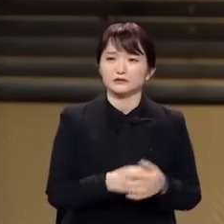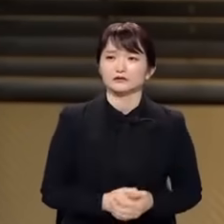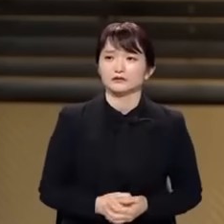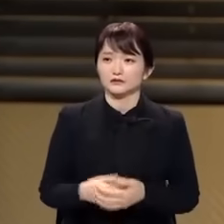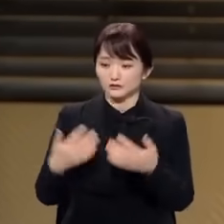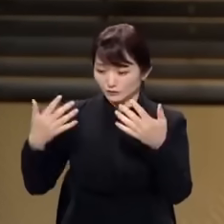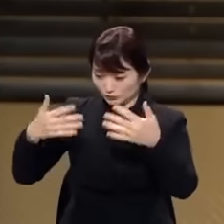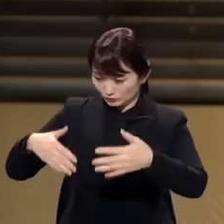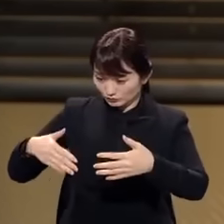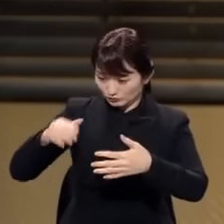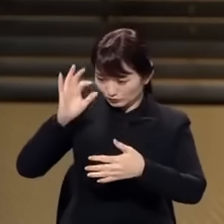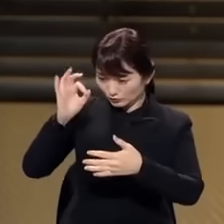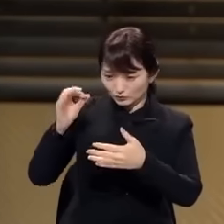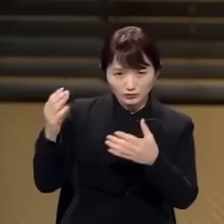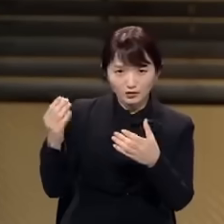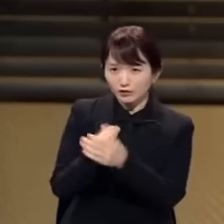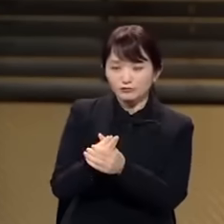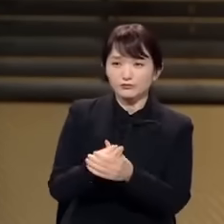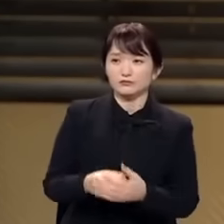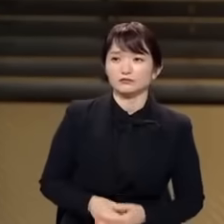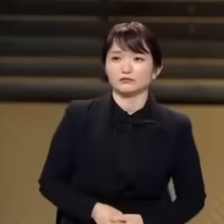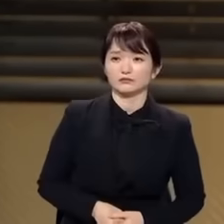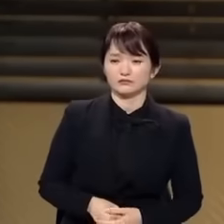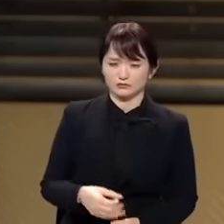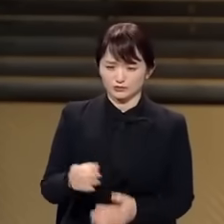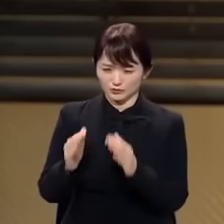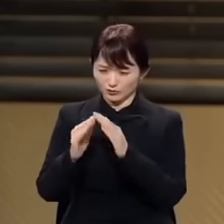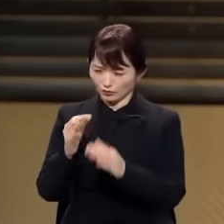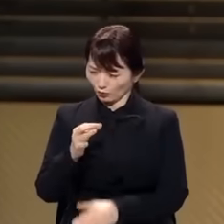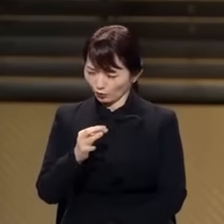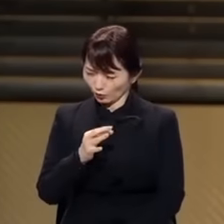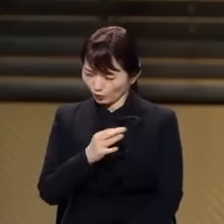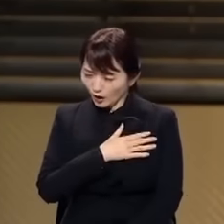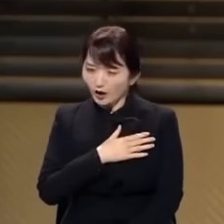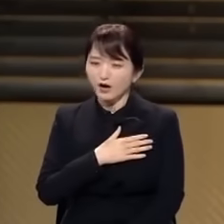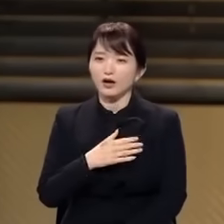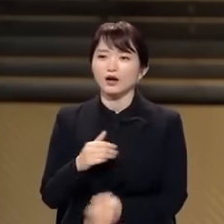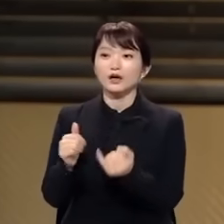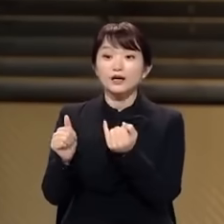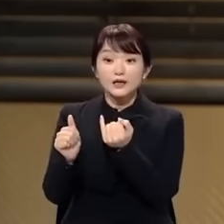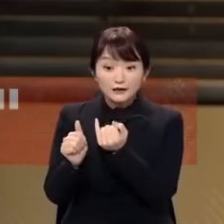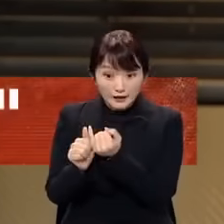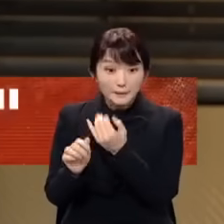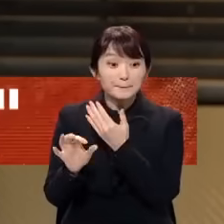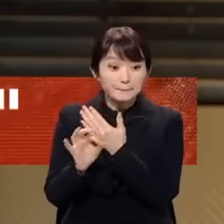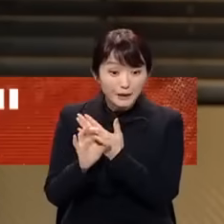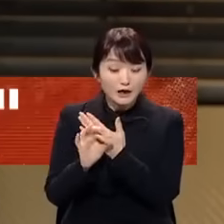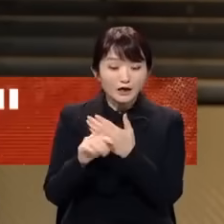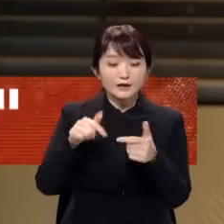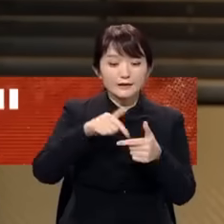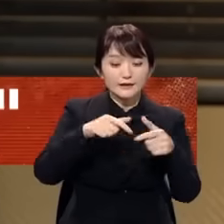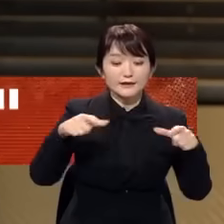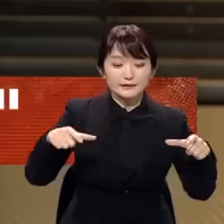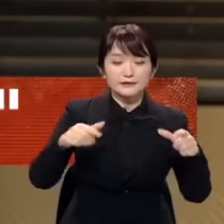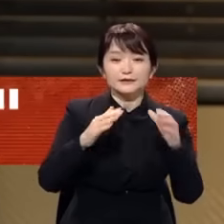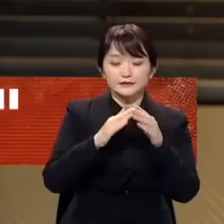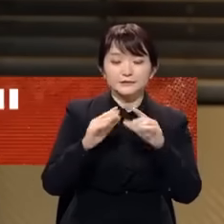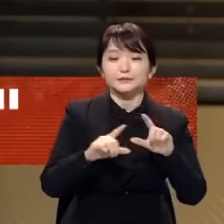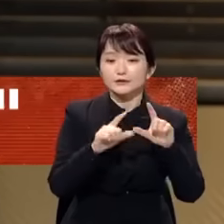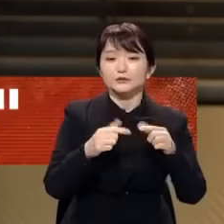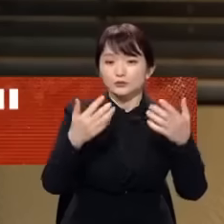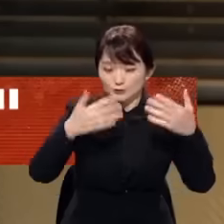조건이 거의 완벽하죠 예 뭐 지금 부유한 데다가 뭐 뭐 지금 결혼하면 강남에는 아파트에서 살고 굉장히 좋은